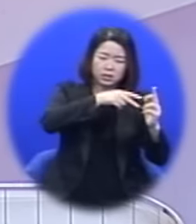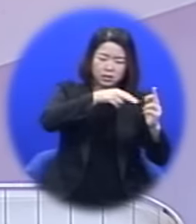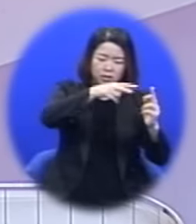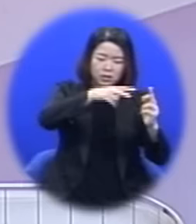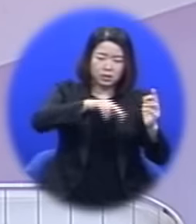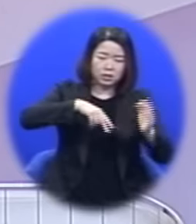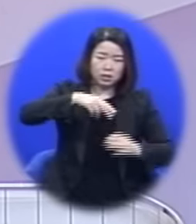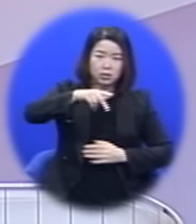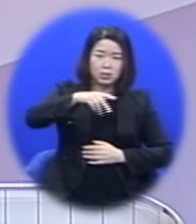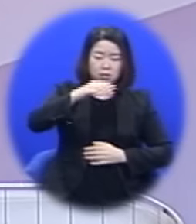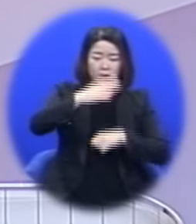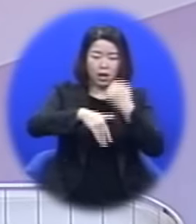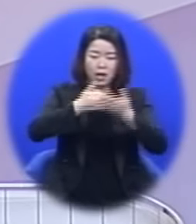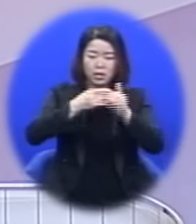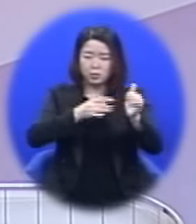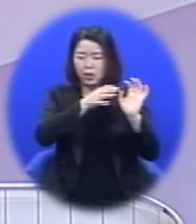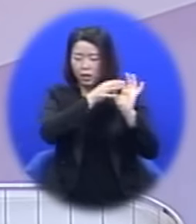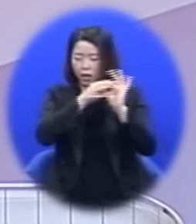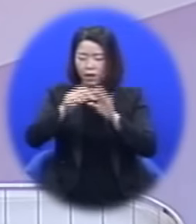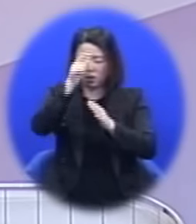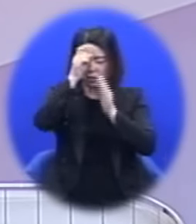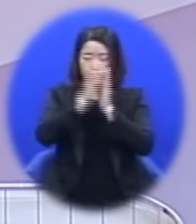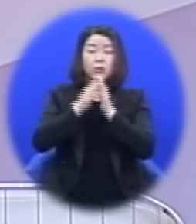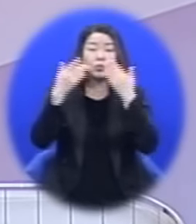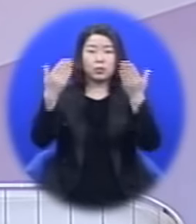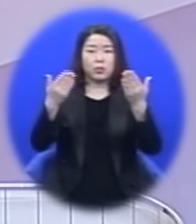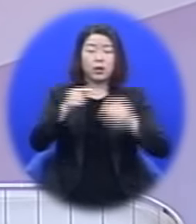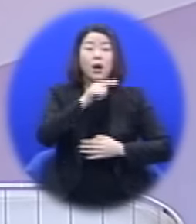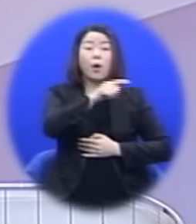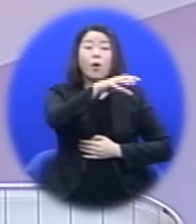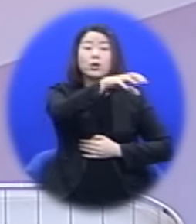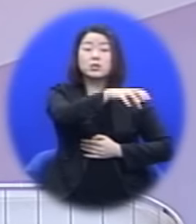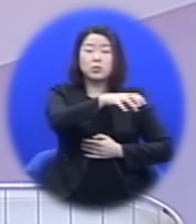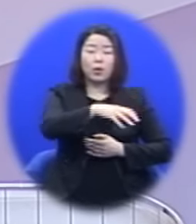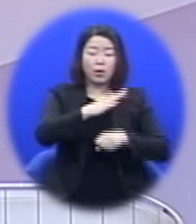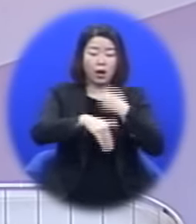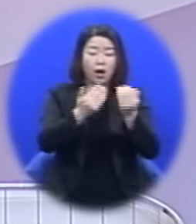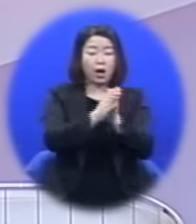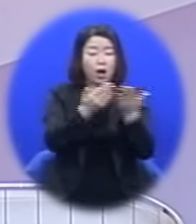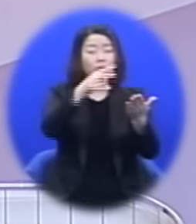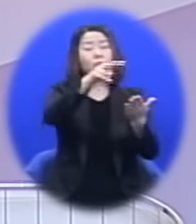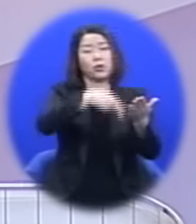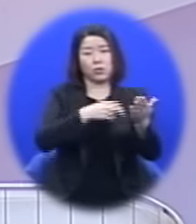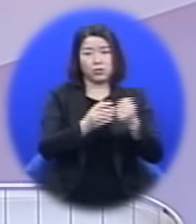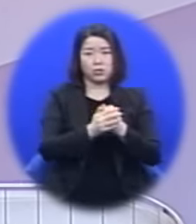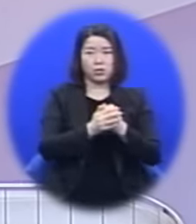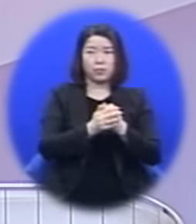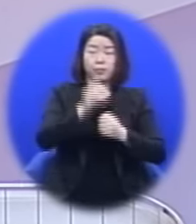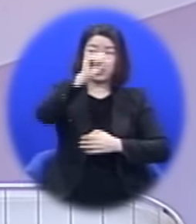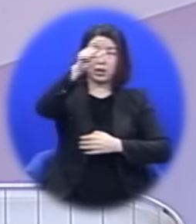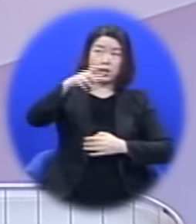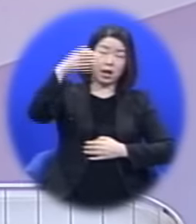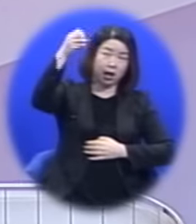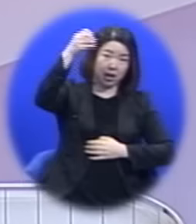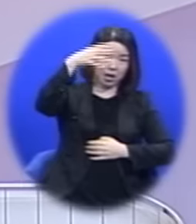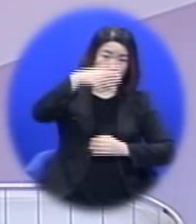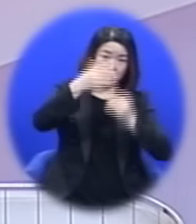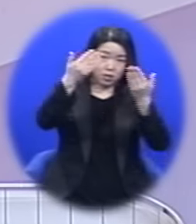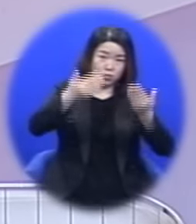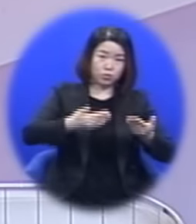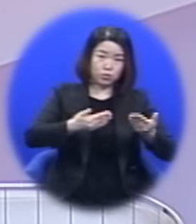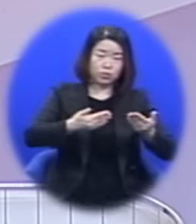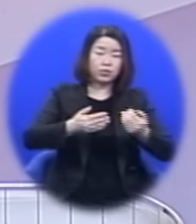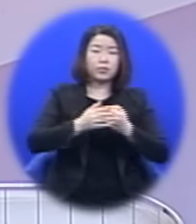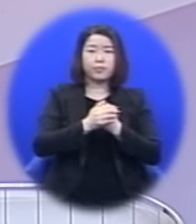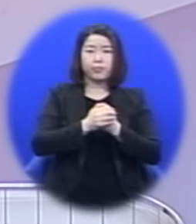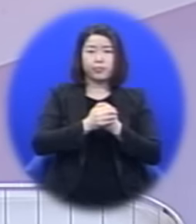하나님께 기도했습니다. 거기서 그는 성경을 읽었습니다. 달빛이 비치는